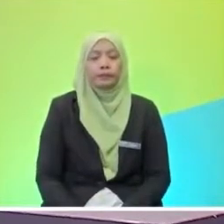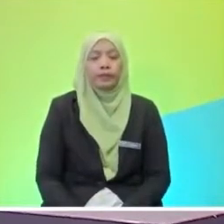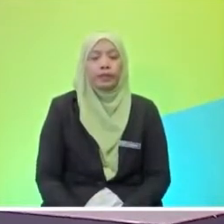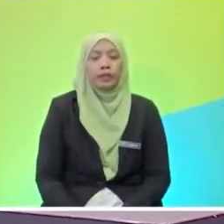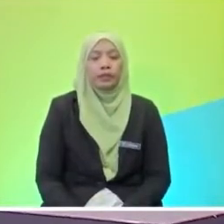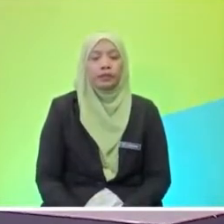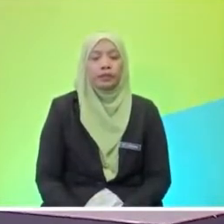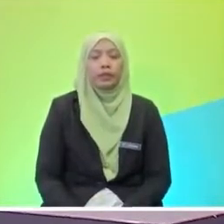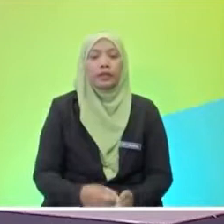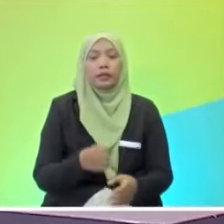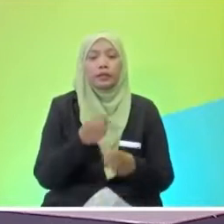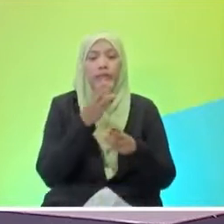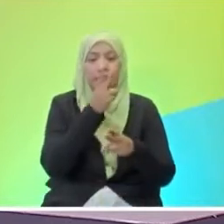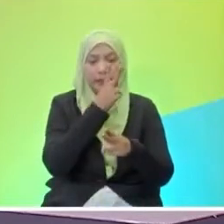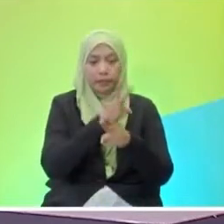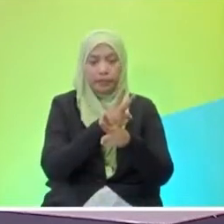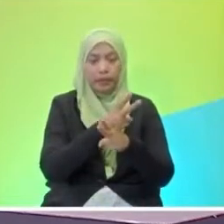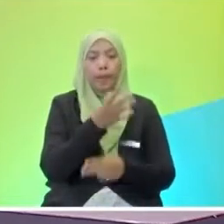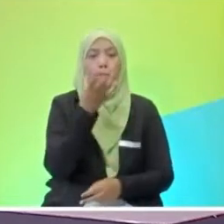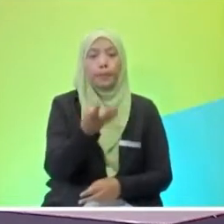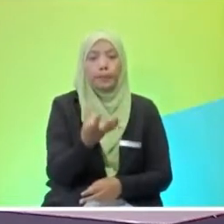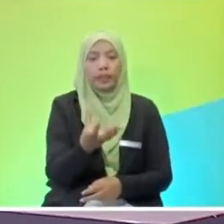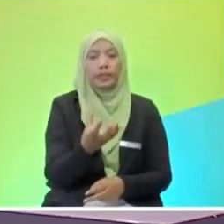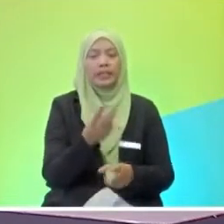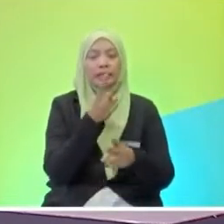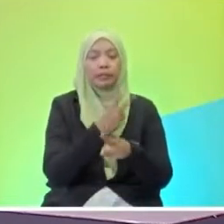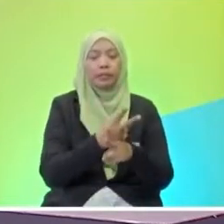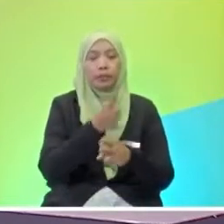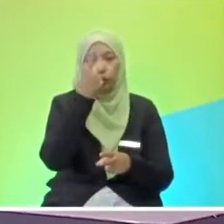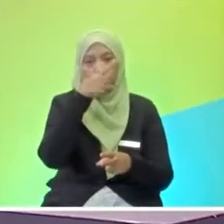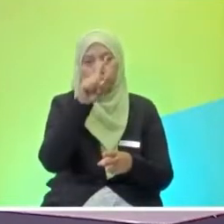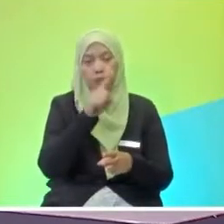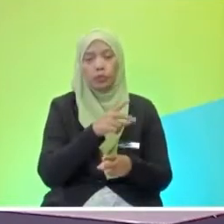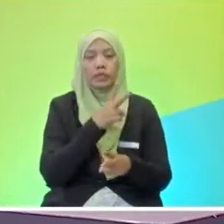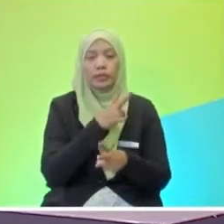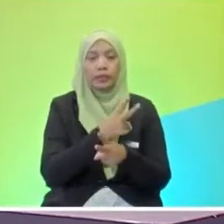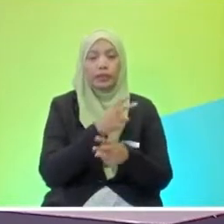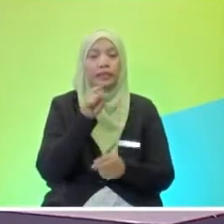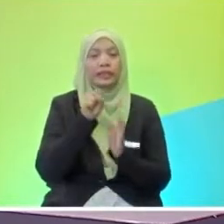penyimpanan Oke ini bekas-bekas untuk menyimpan sebelum